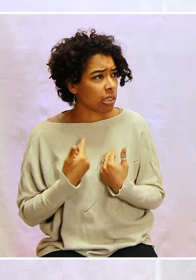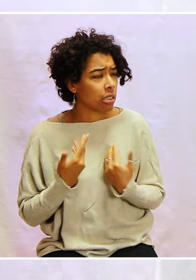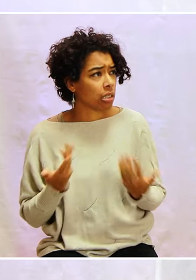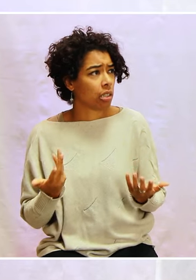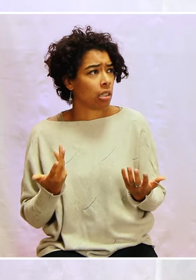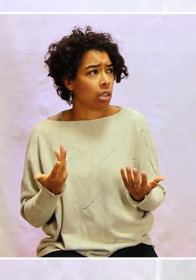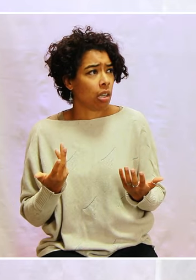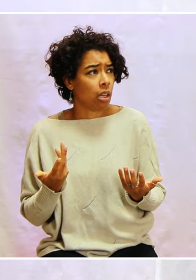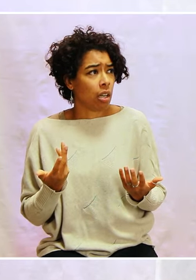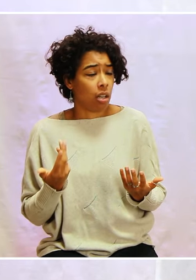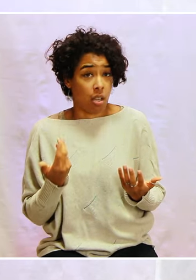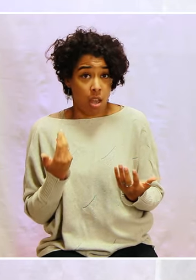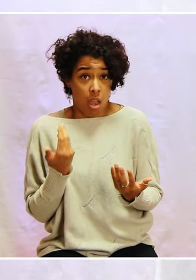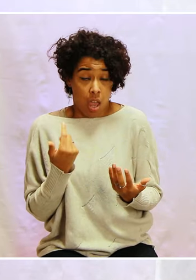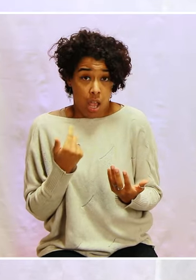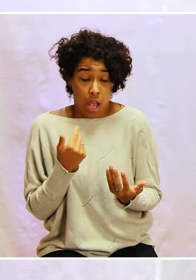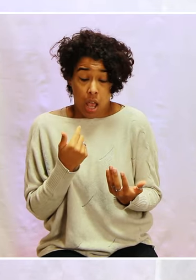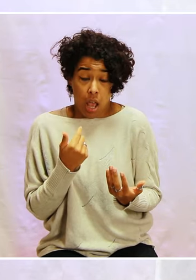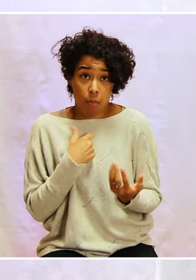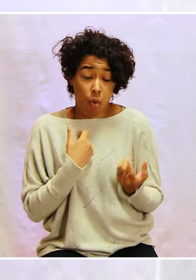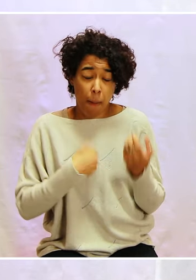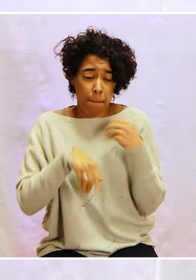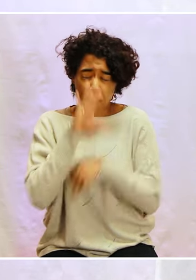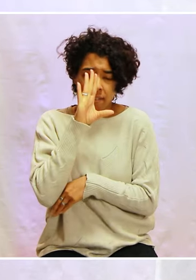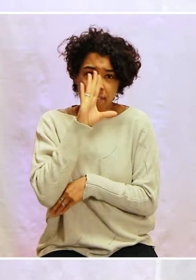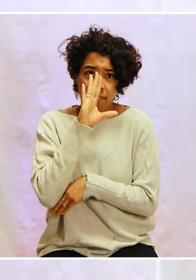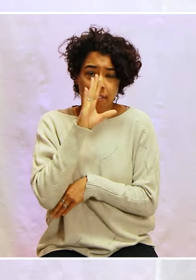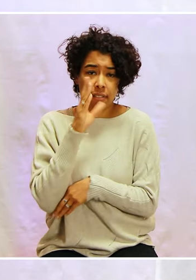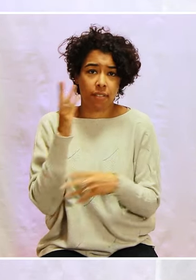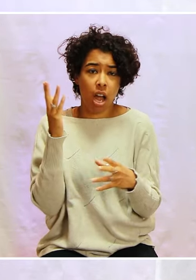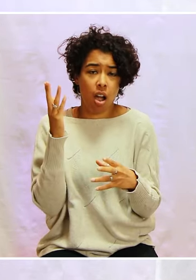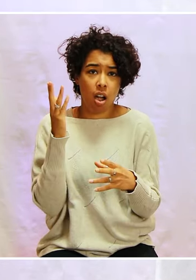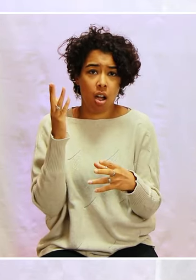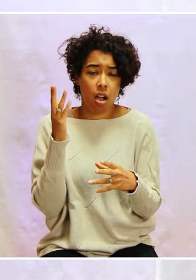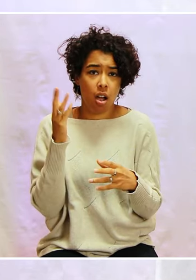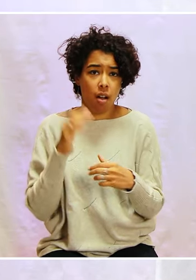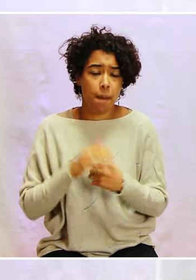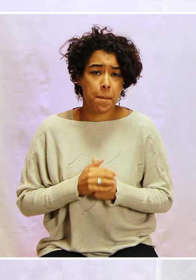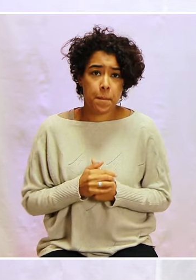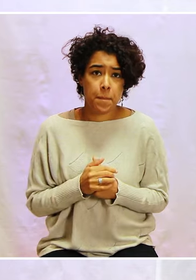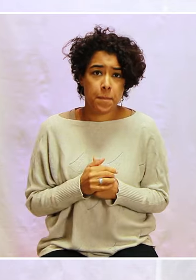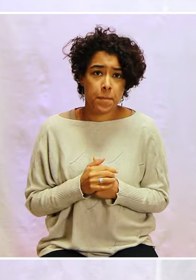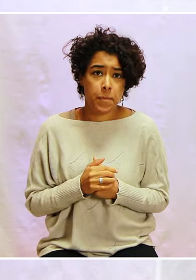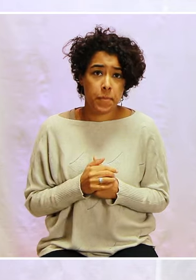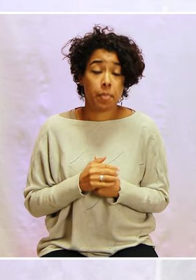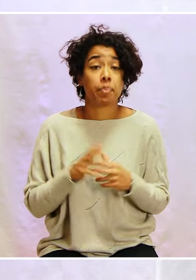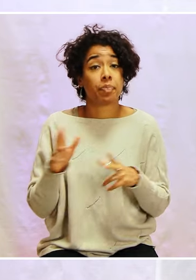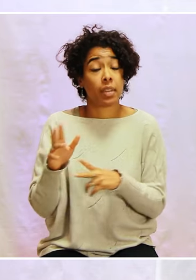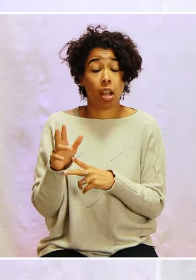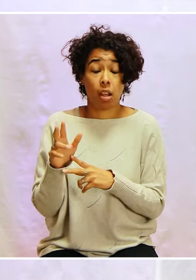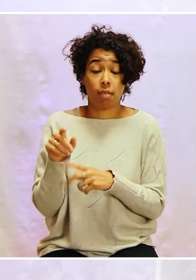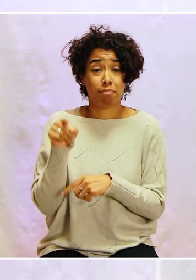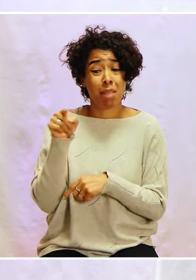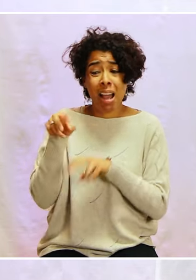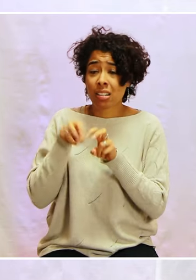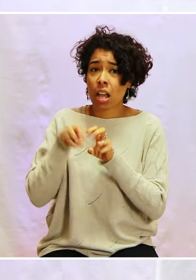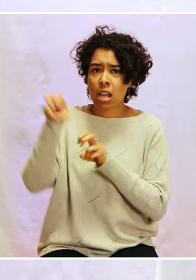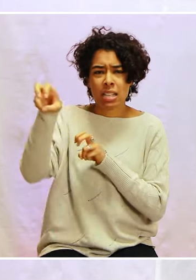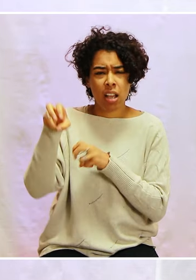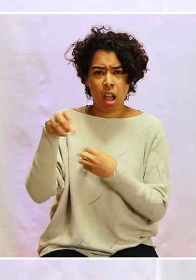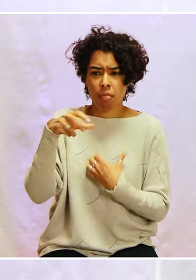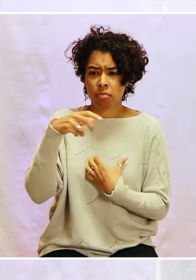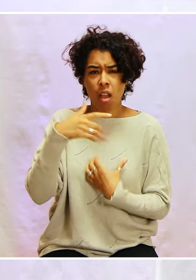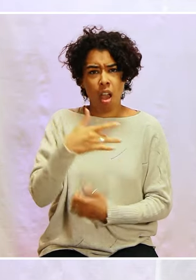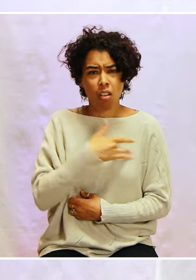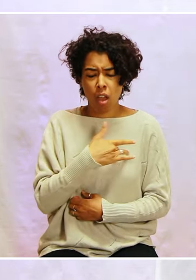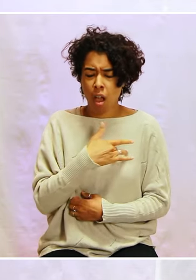et et je me suis fait avoir comme un comme un débutant qui et Jacob a vraiment de un cœur amer à